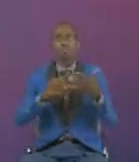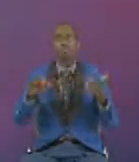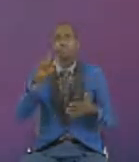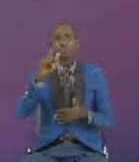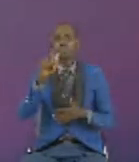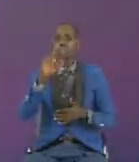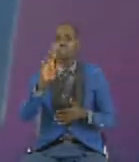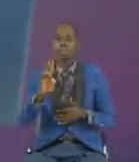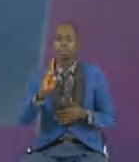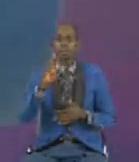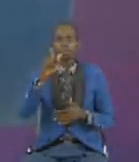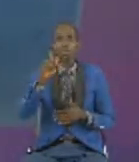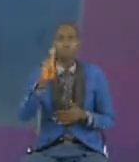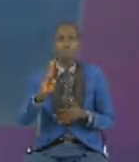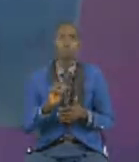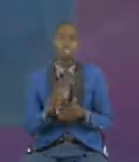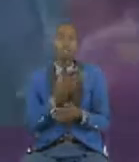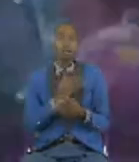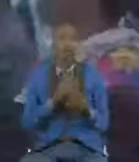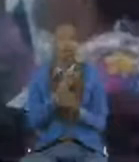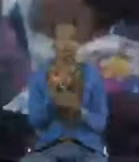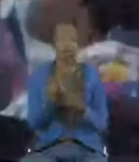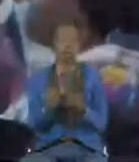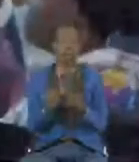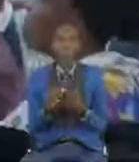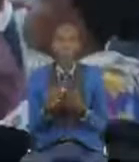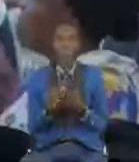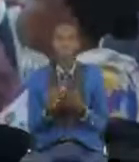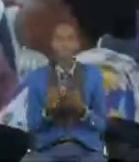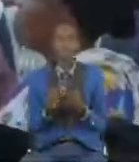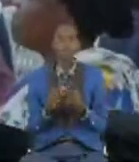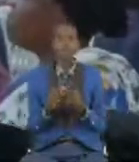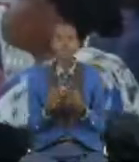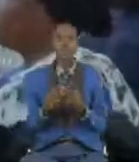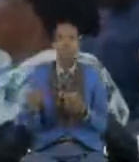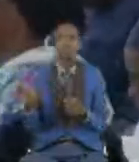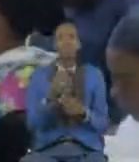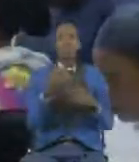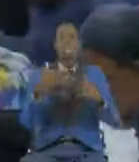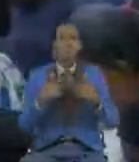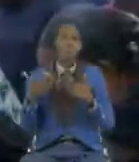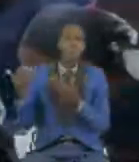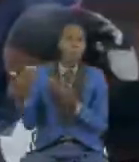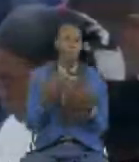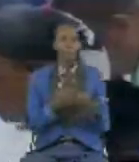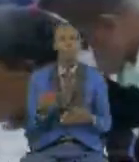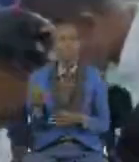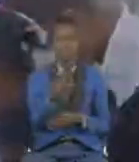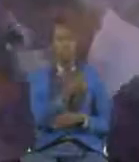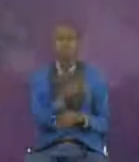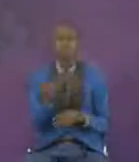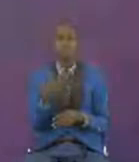27. Verset 27. Après qu'ils les eurent emmenés en présence